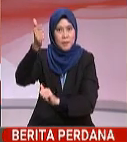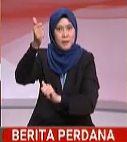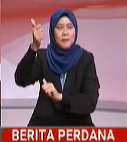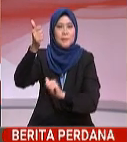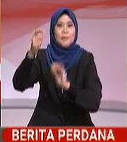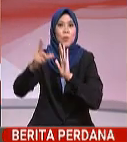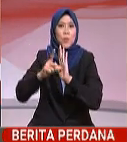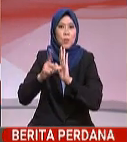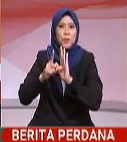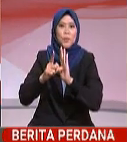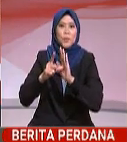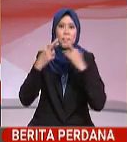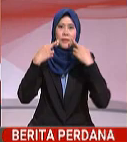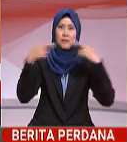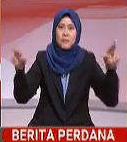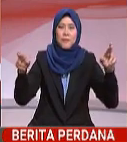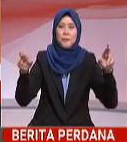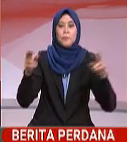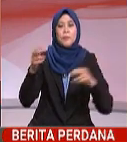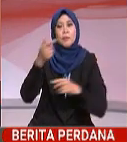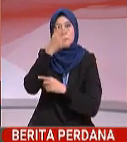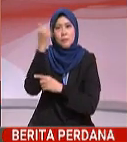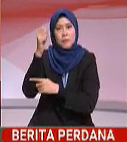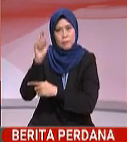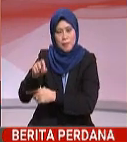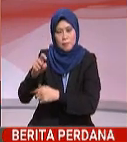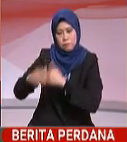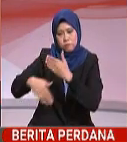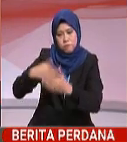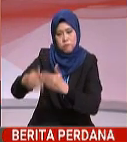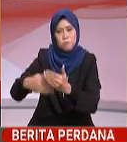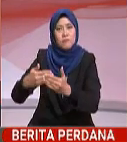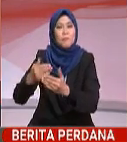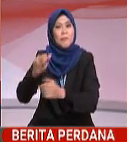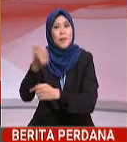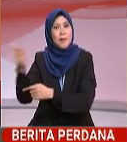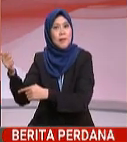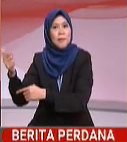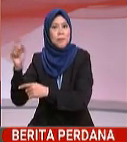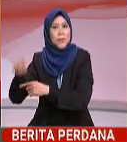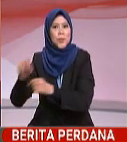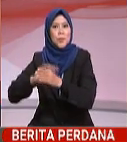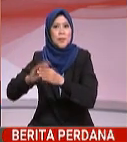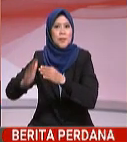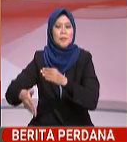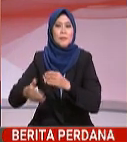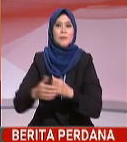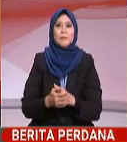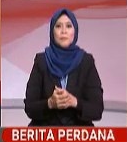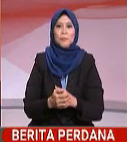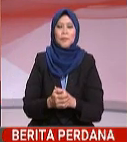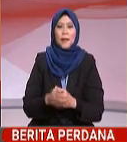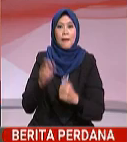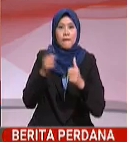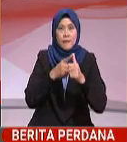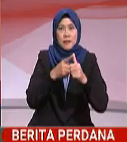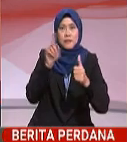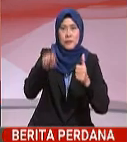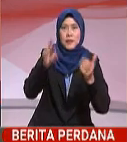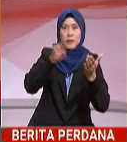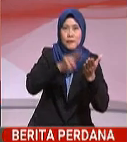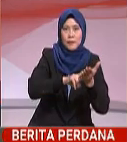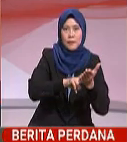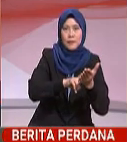ini. Ini disebabkan ada beberapa proses lain yang perlu kita selesaikan. Antaranya kita kena daftar minus